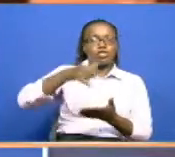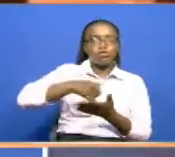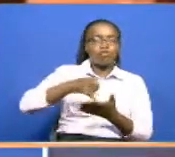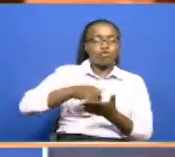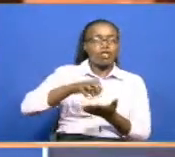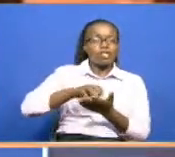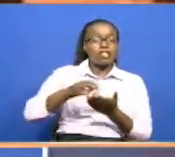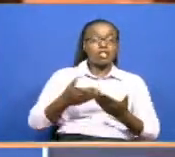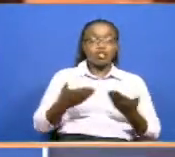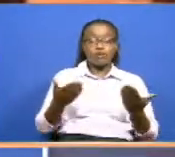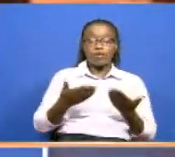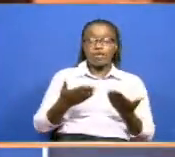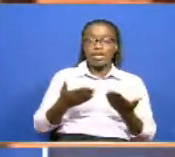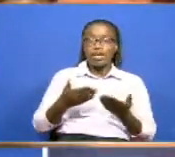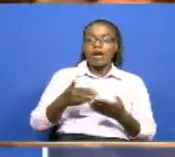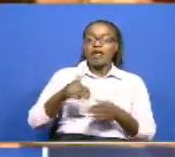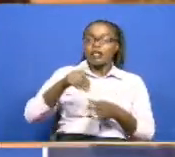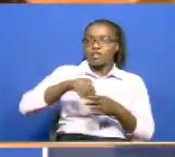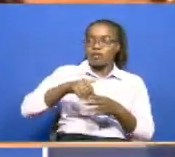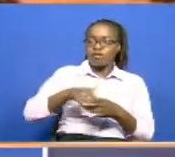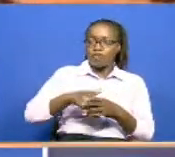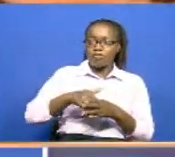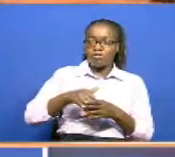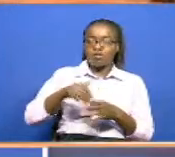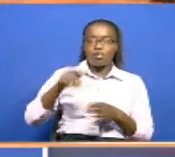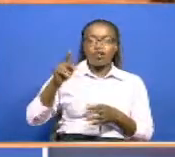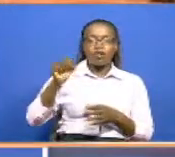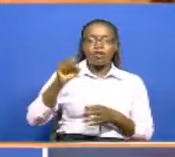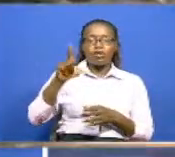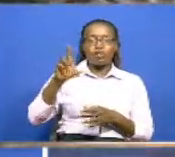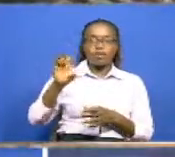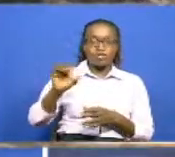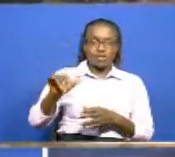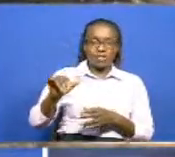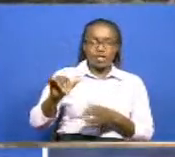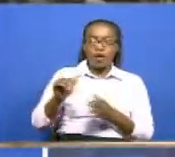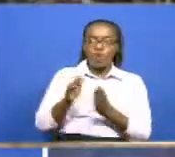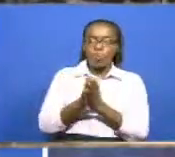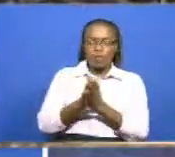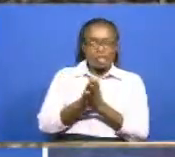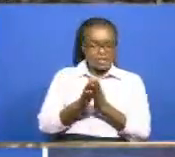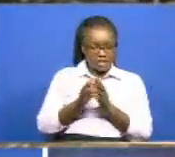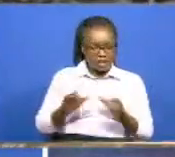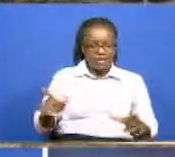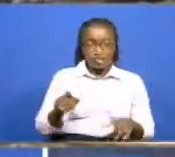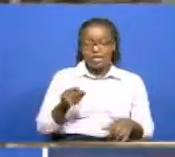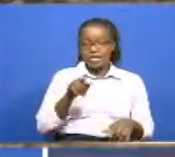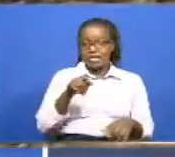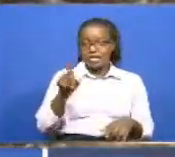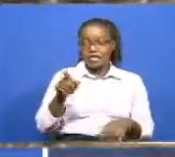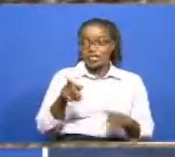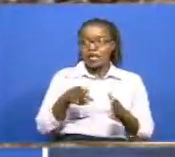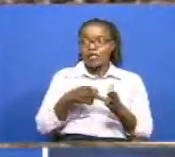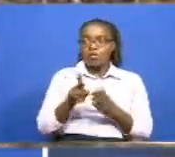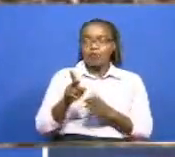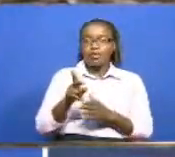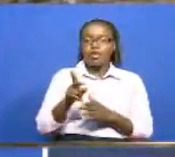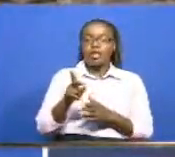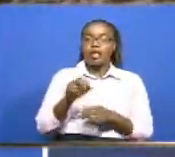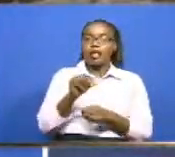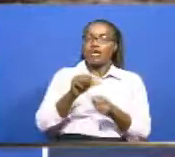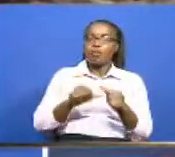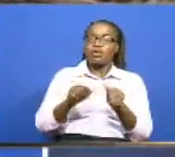ambayo inahusisha kampuni ya Crossley na kipande kikubwa cha ardhi. Kampuni ya Crossley inataka kulipwa fidia takriban shilingi